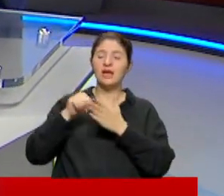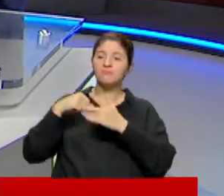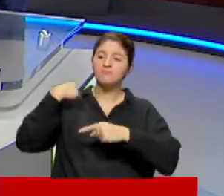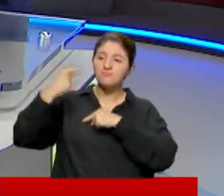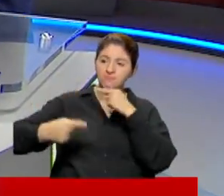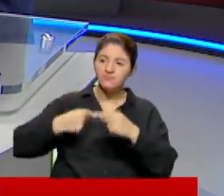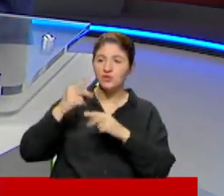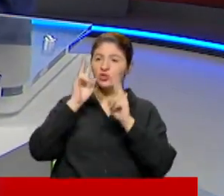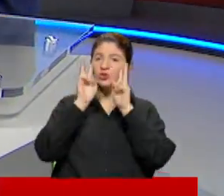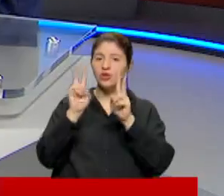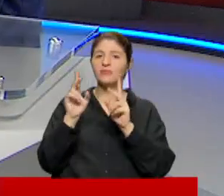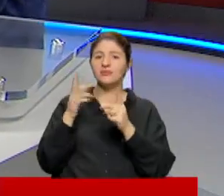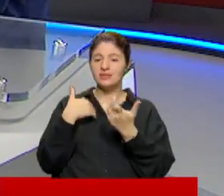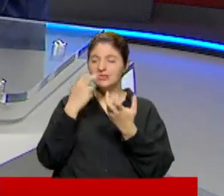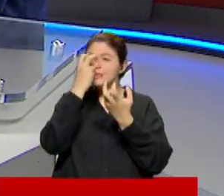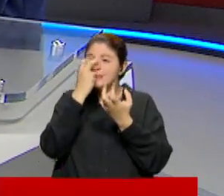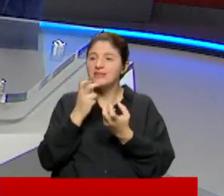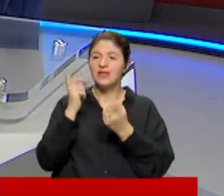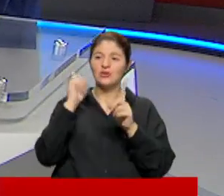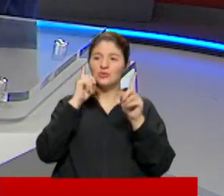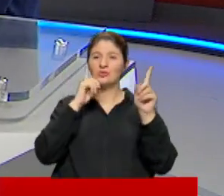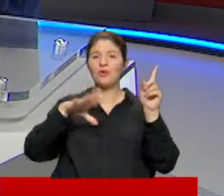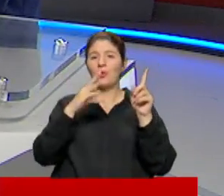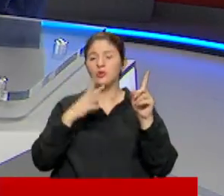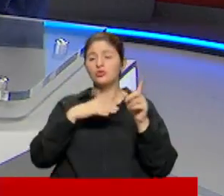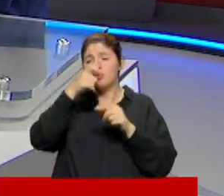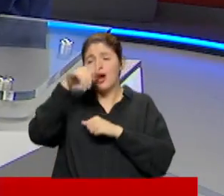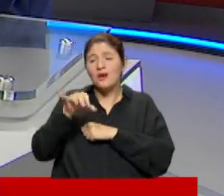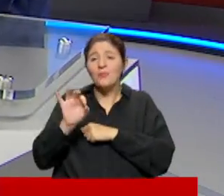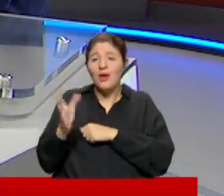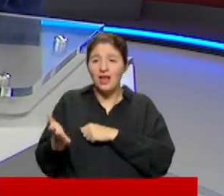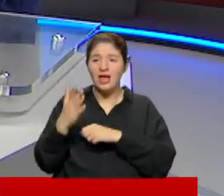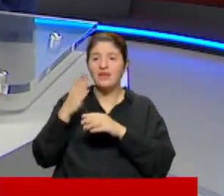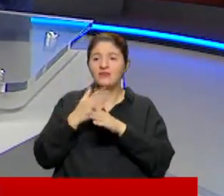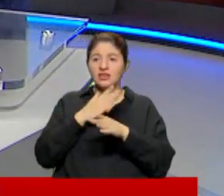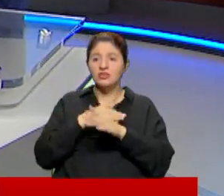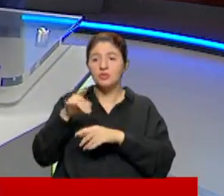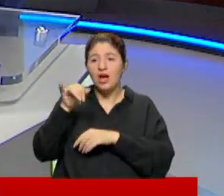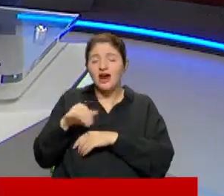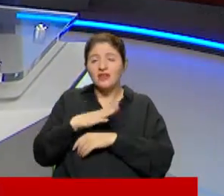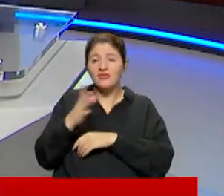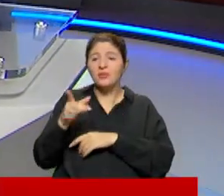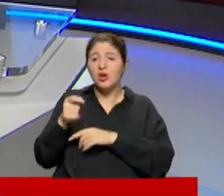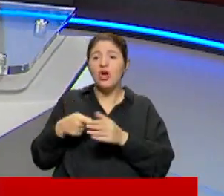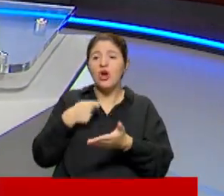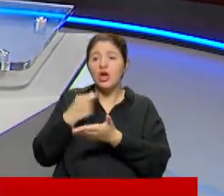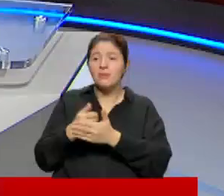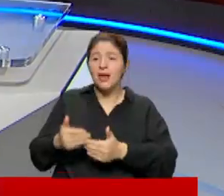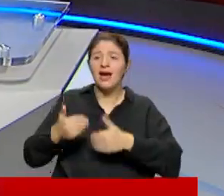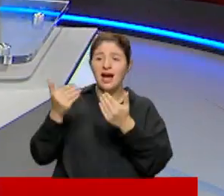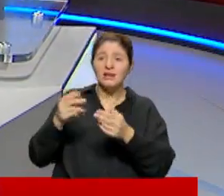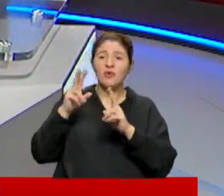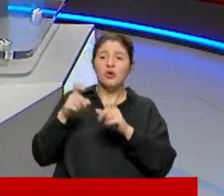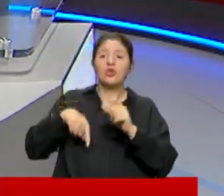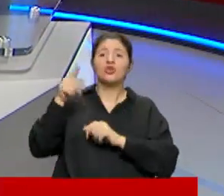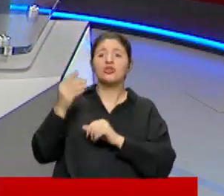miraslarımıza gösterdiğimiz ihtimamla anılmak isteriz ki Türkiye bunu hak ediyor Türkiye vatandaşları da bunu hak ediyor böyle ödemeyi erteleme